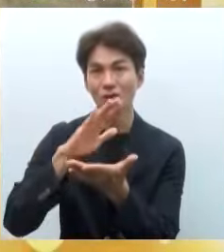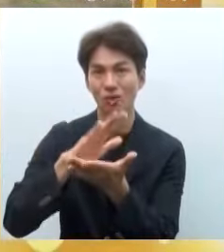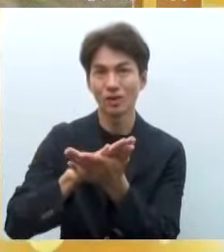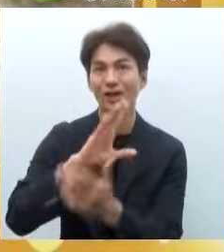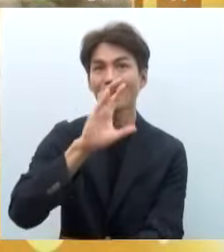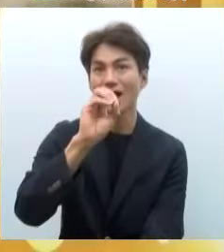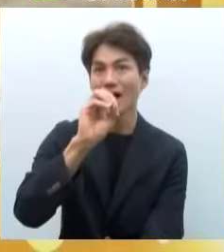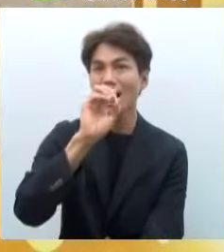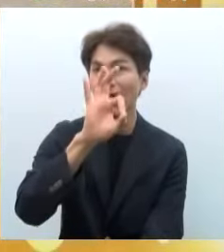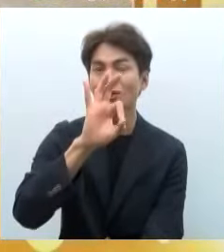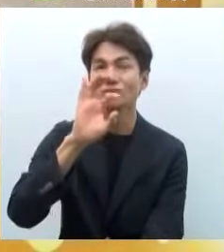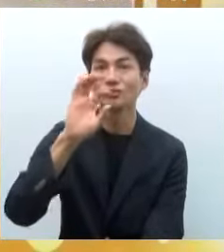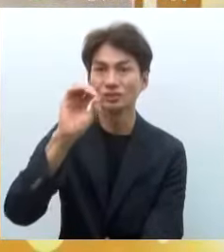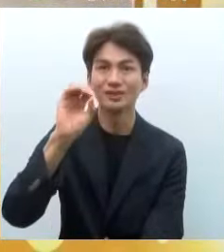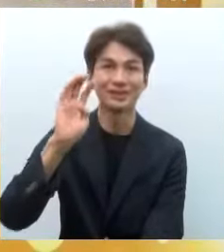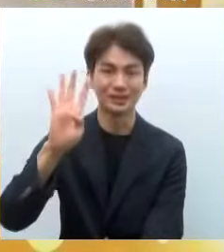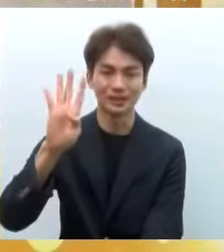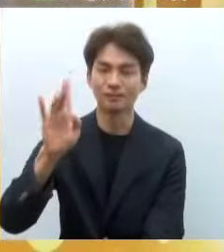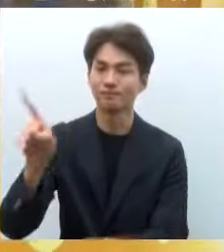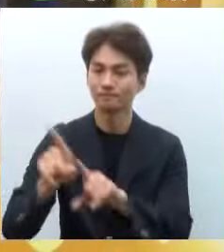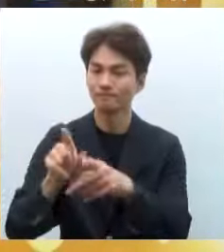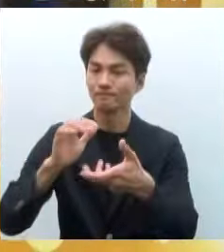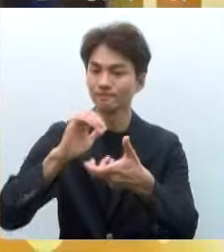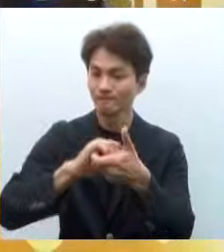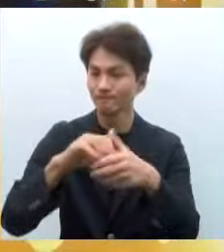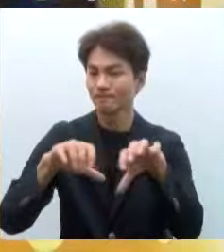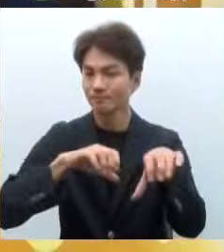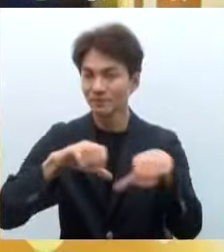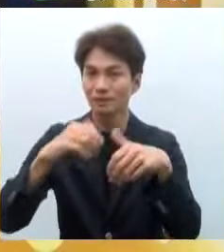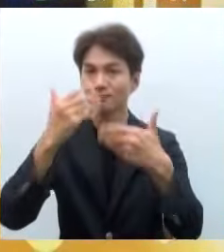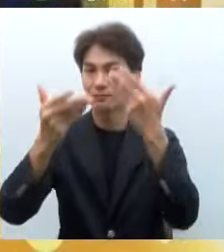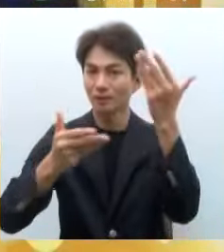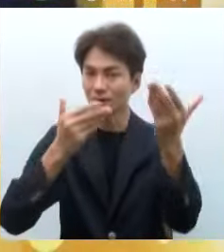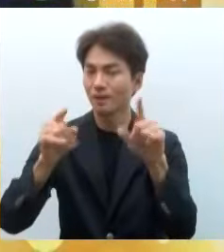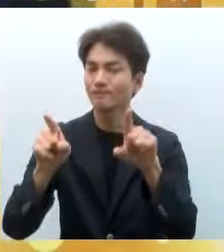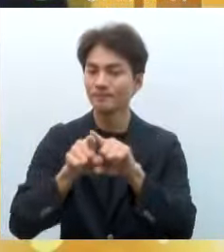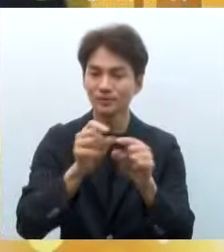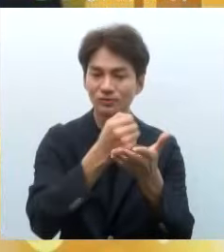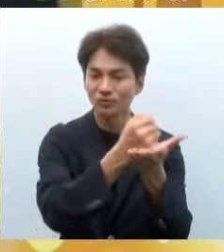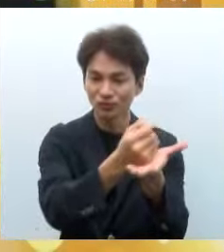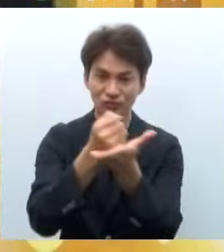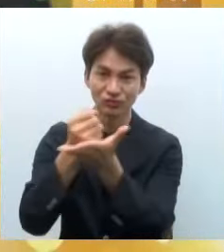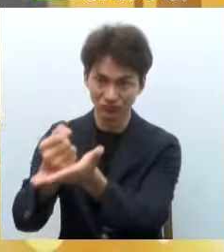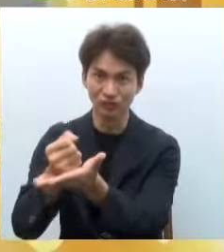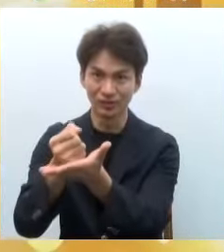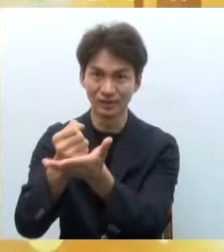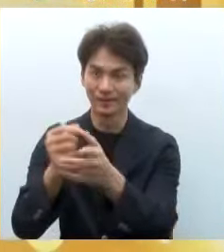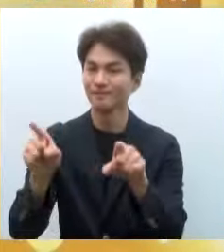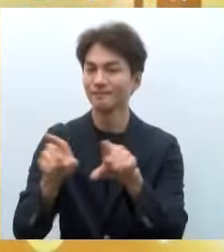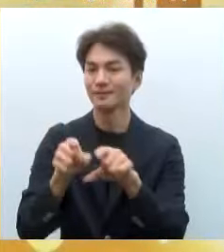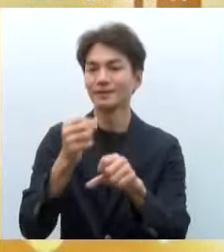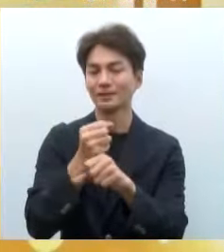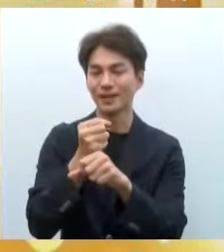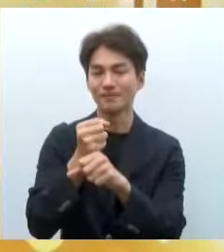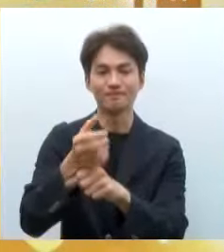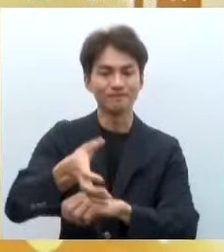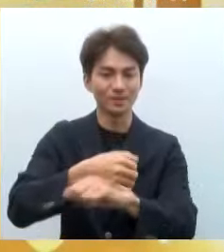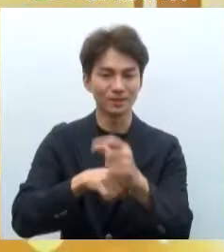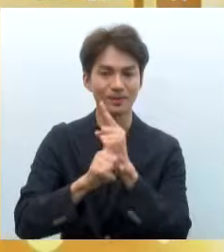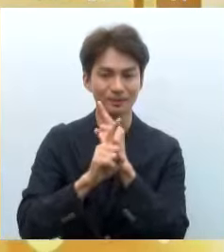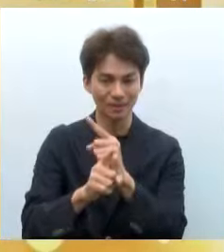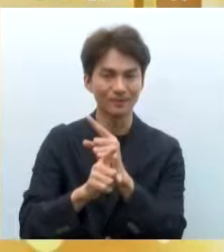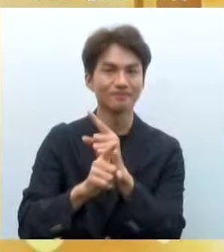ครจัดฝึกอบรมเพื่อสร้างความตระหนักและเห็นคุณค่าของการเป็นผู้มีจิตสาธารณะและการยึดถือปฏิบัติตนตามแนวทางของเศรษฐกิ